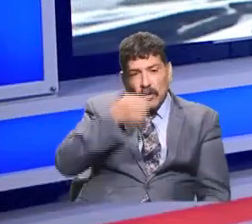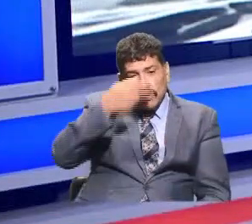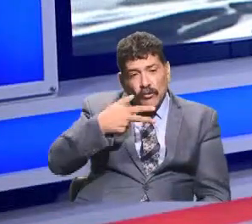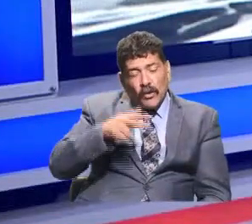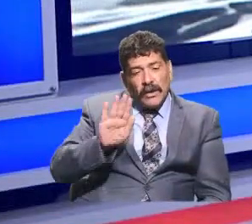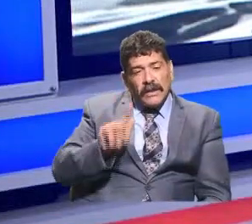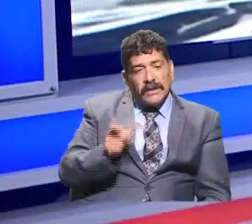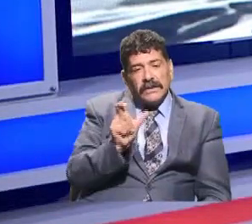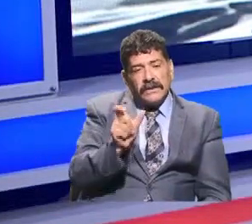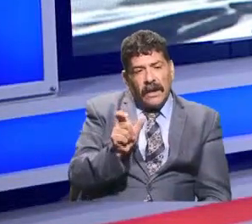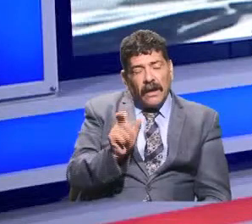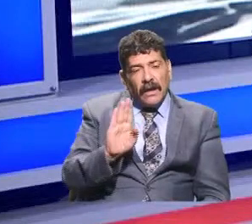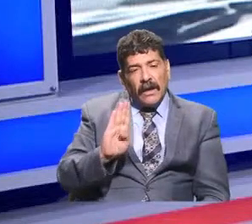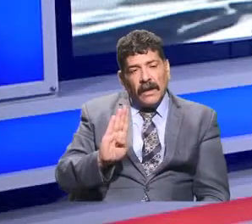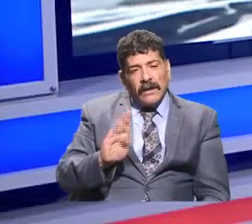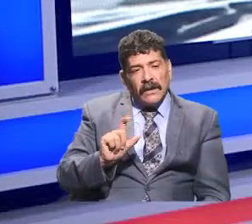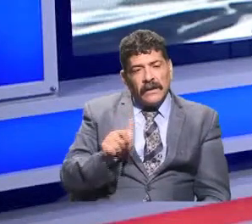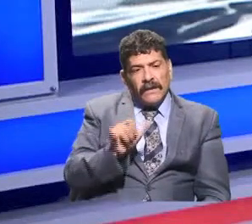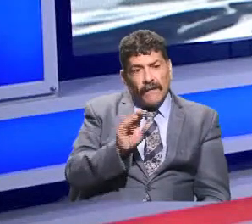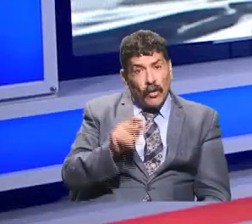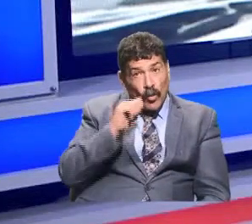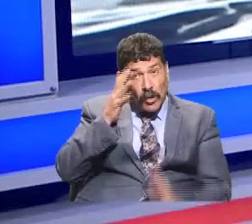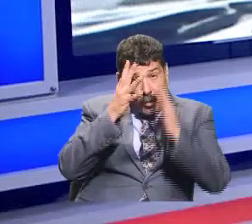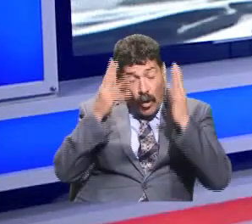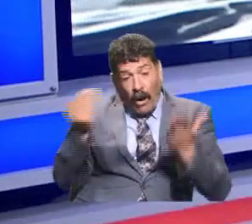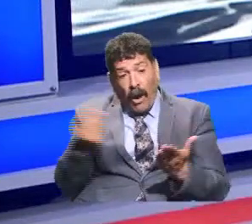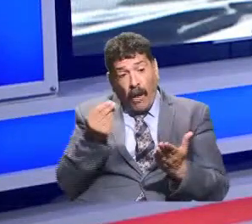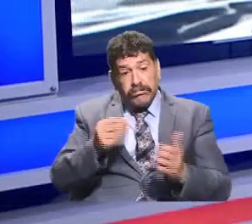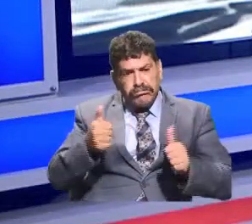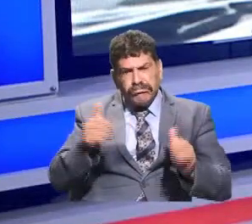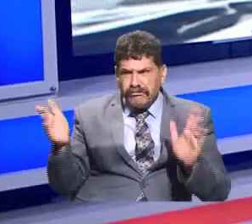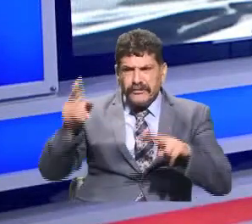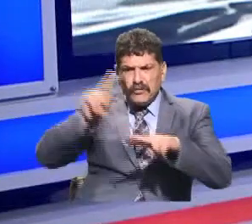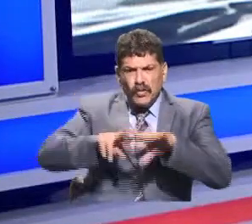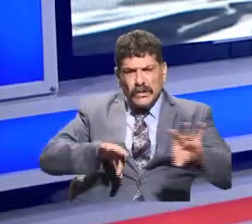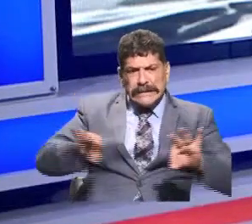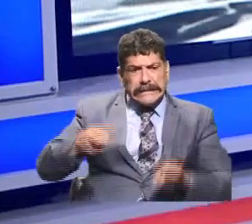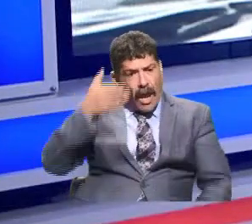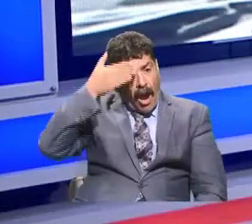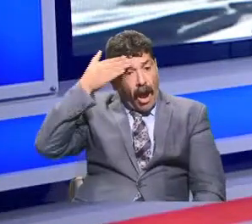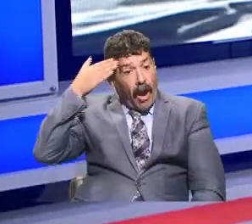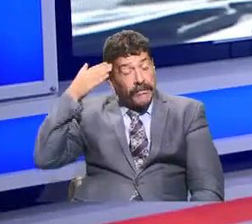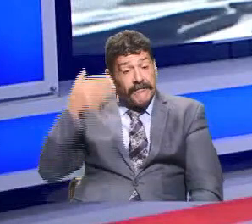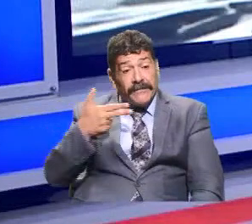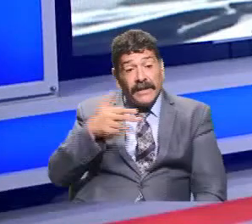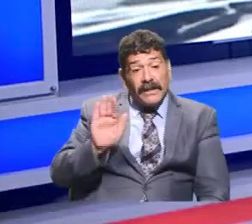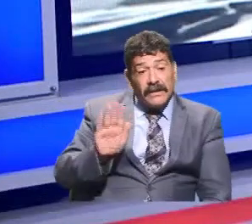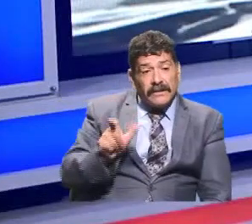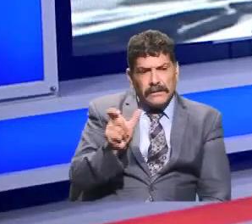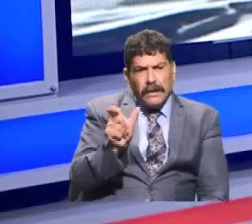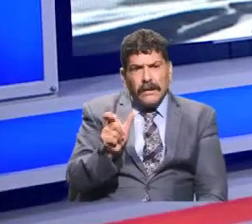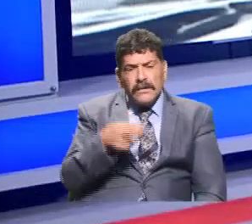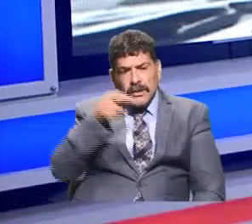المسرحي والصحفي والباحث والرسام والمناضل والسياسي غسان كنفاني